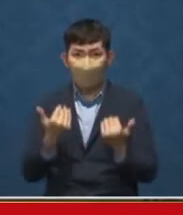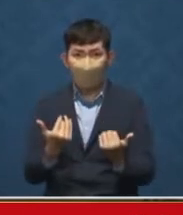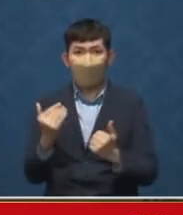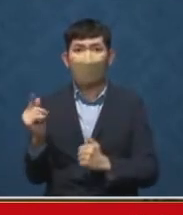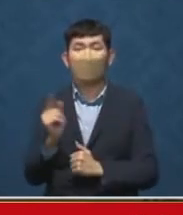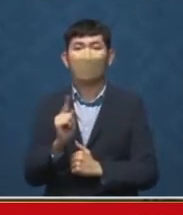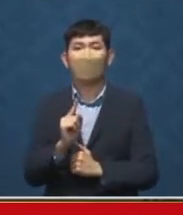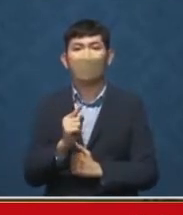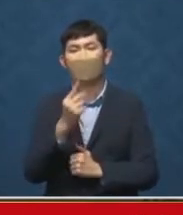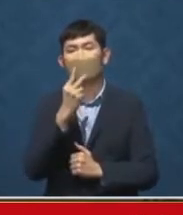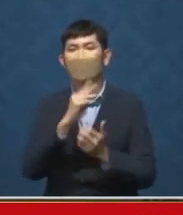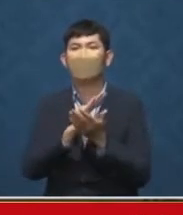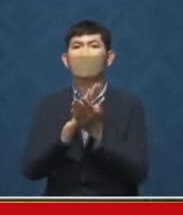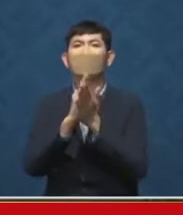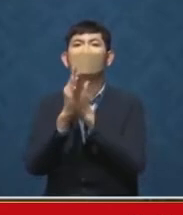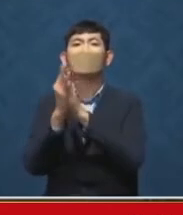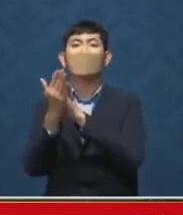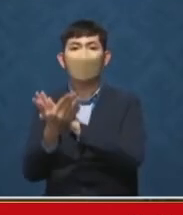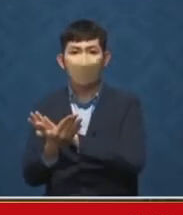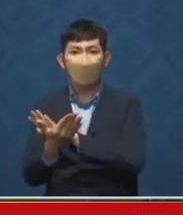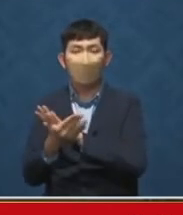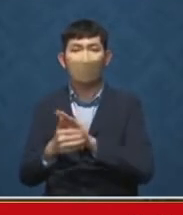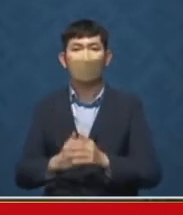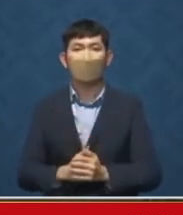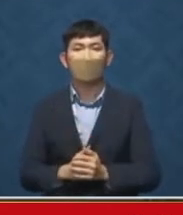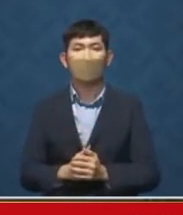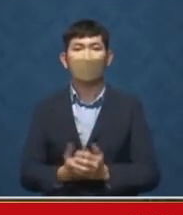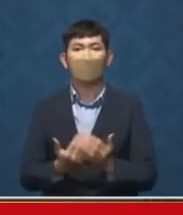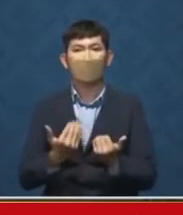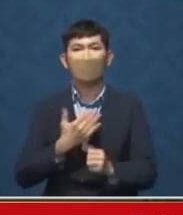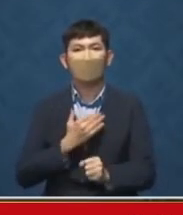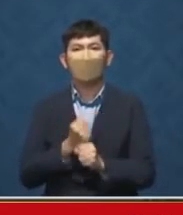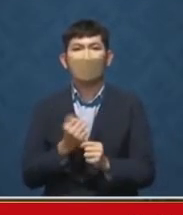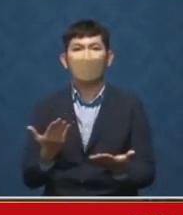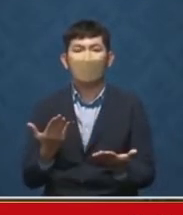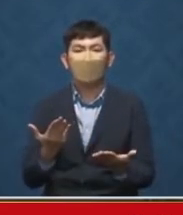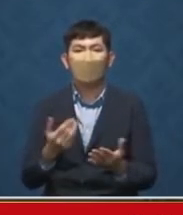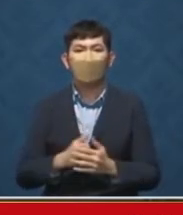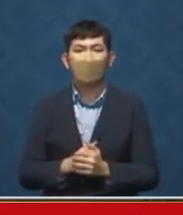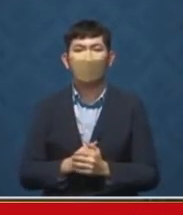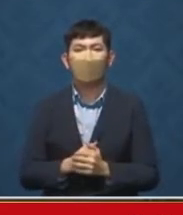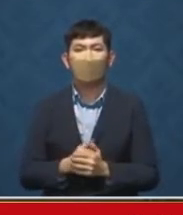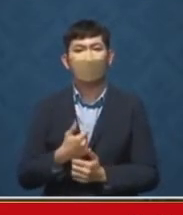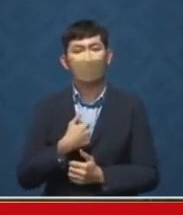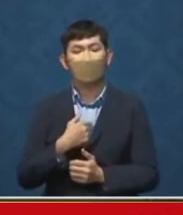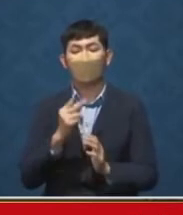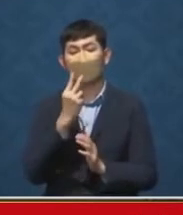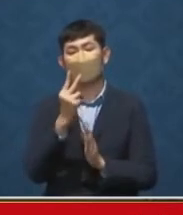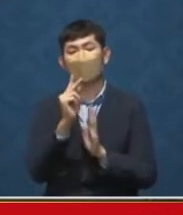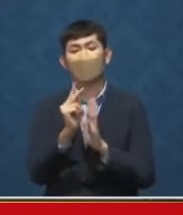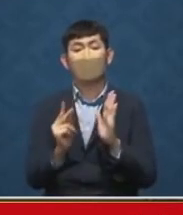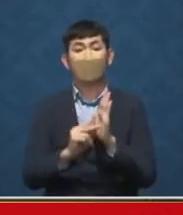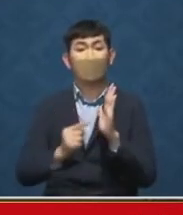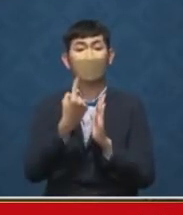การณ์นั้นแต่ยุคนี้มันก็เปลี่ยนแปลงไปอีกสถานการณ์หนึ่งเราจะเอามาใช้ทุกอย่างไม่